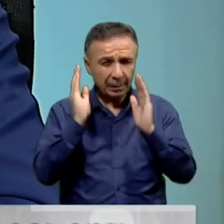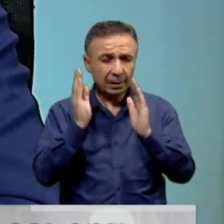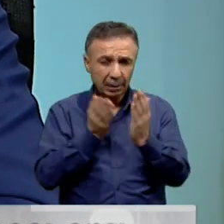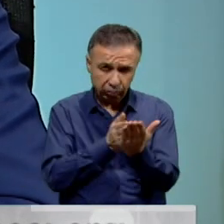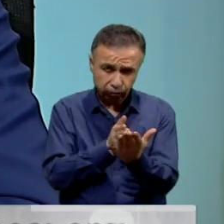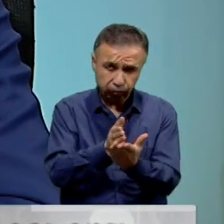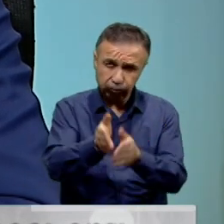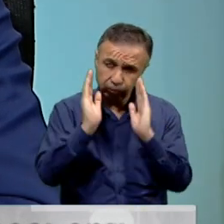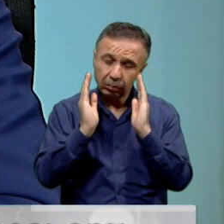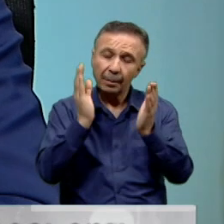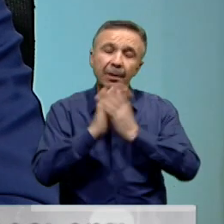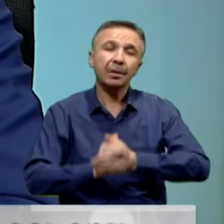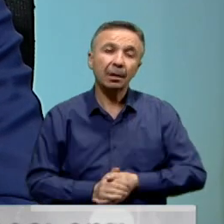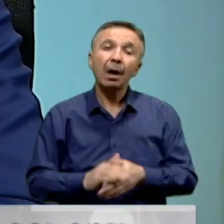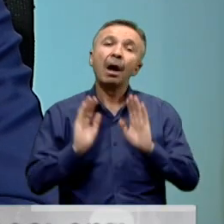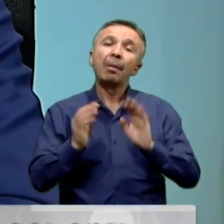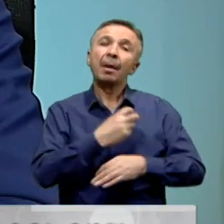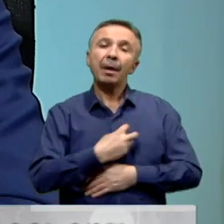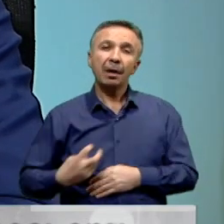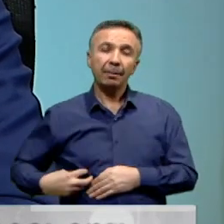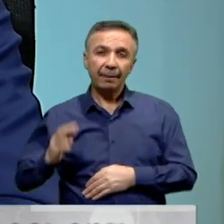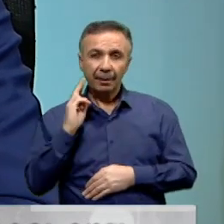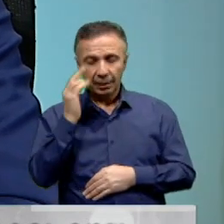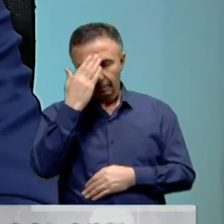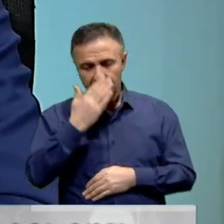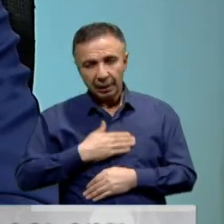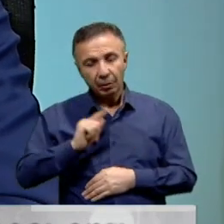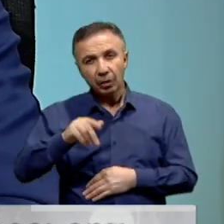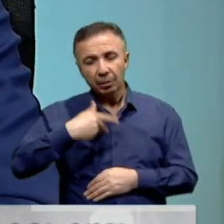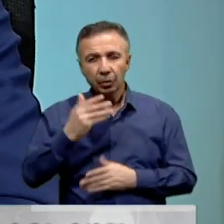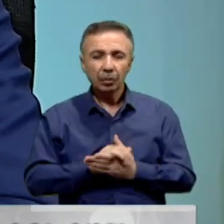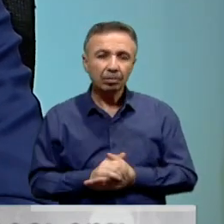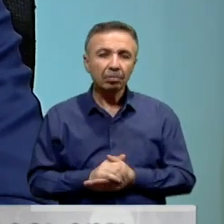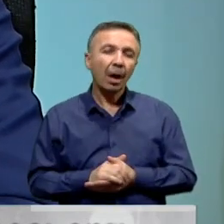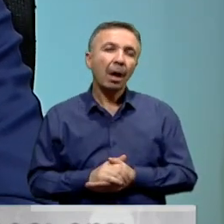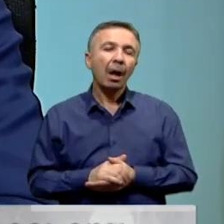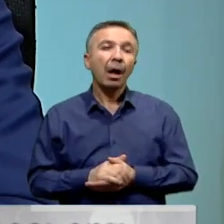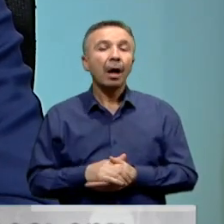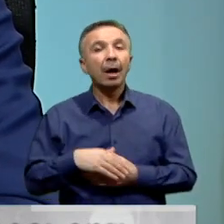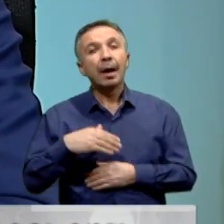olacaklar ama Peygamber efendimiz ne buyuruyor daha sonra